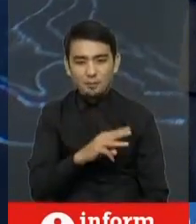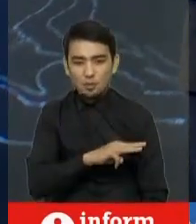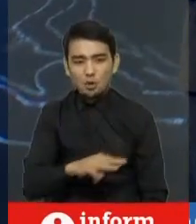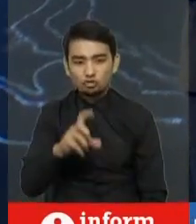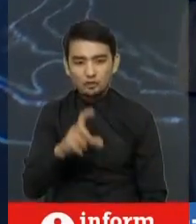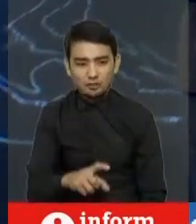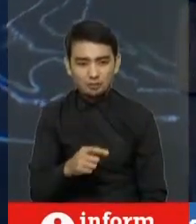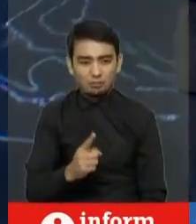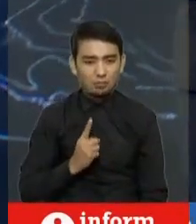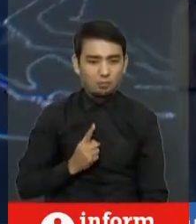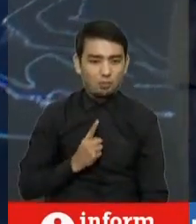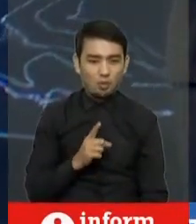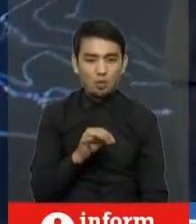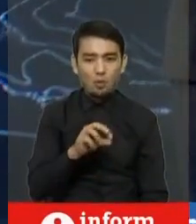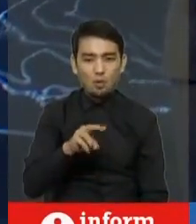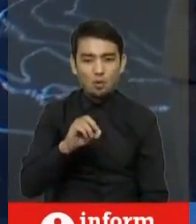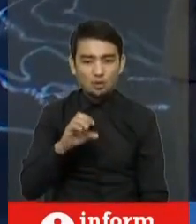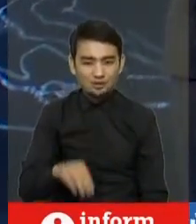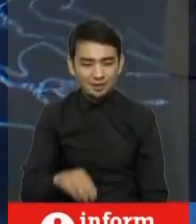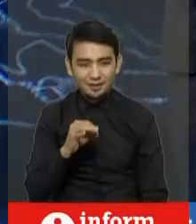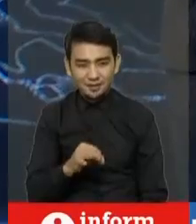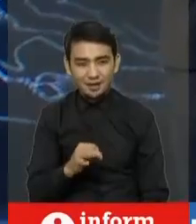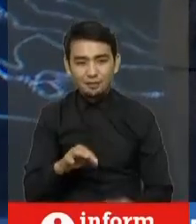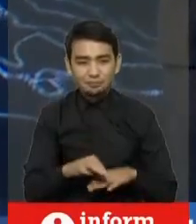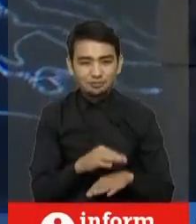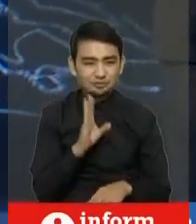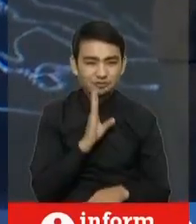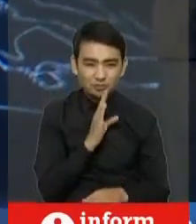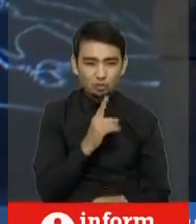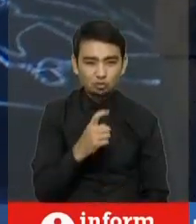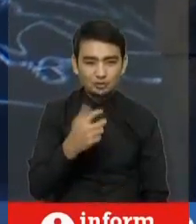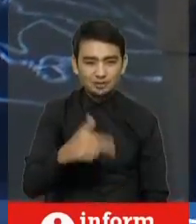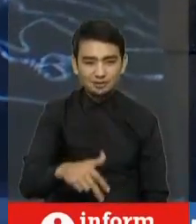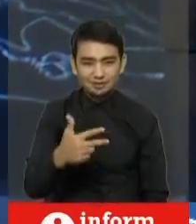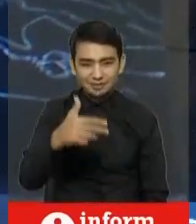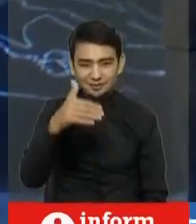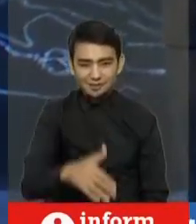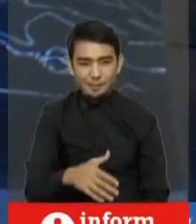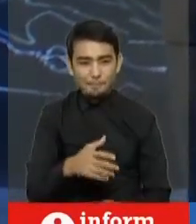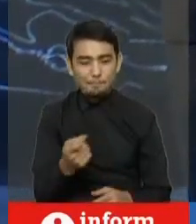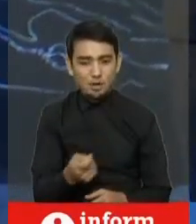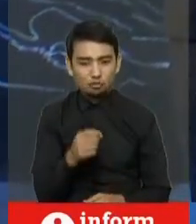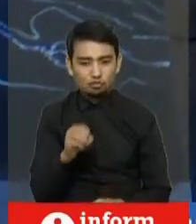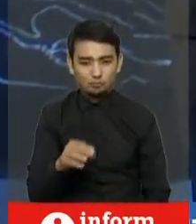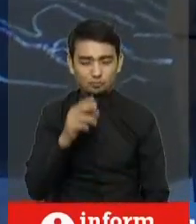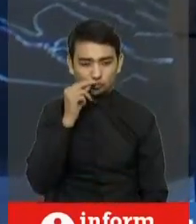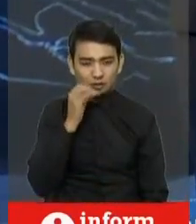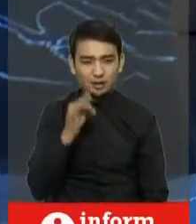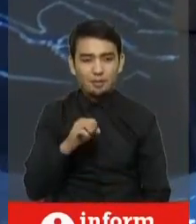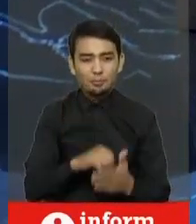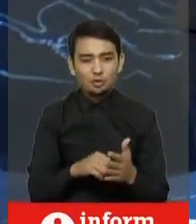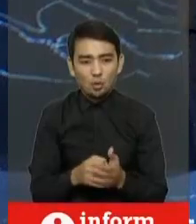имеют статус холостяка, тогда как потенциальных невест на 133 тысячи меньше. Эльмира Ержанова узнавала о